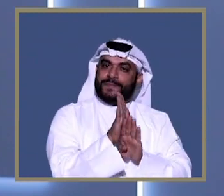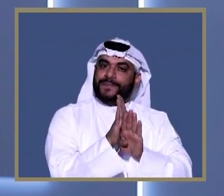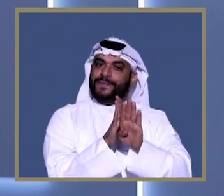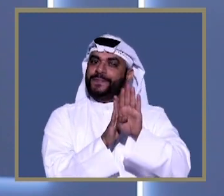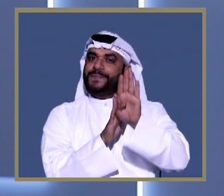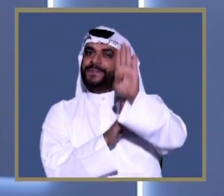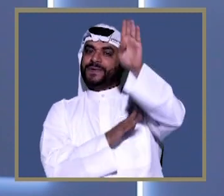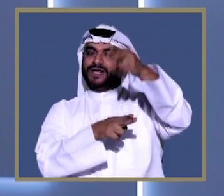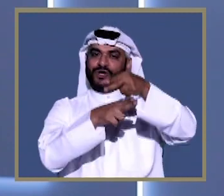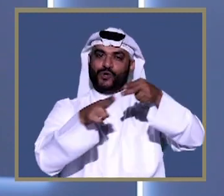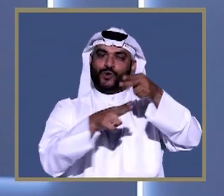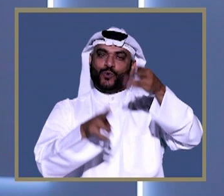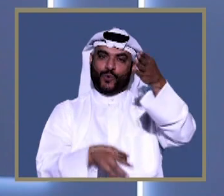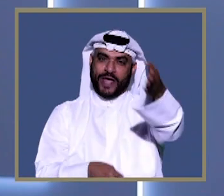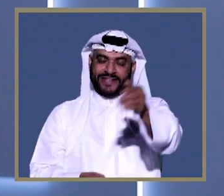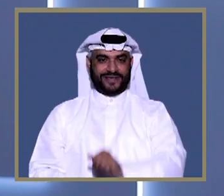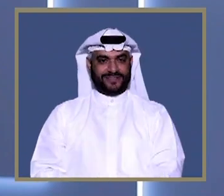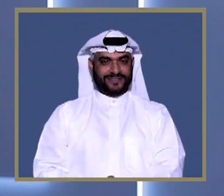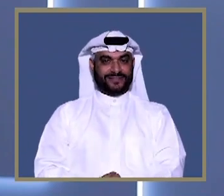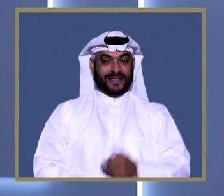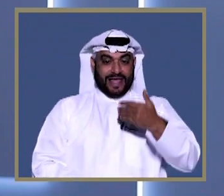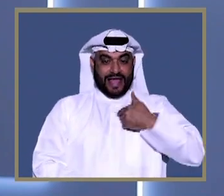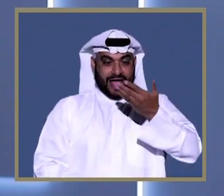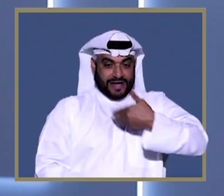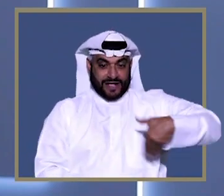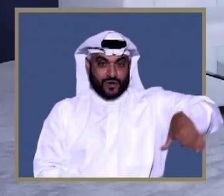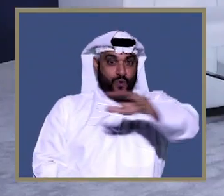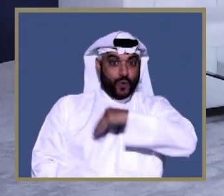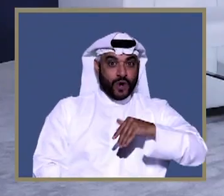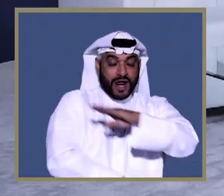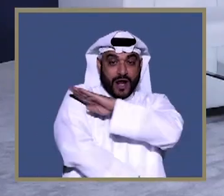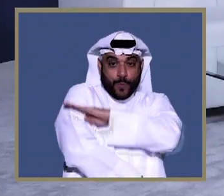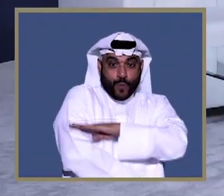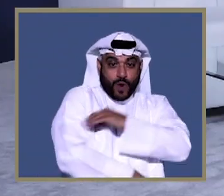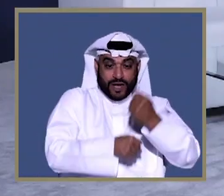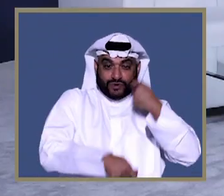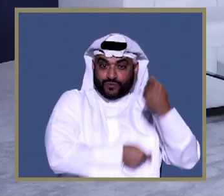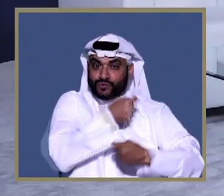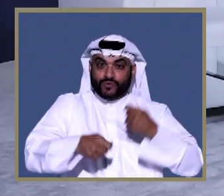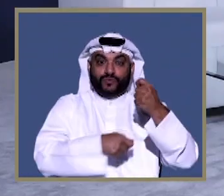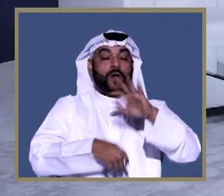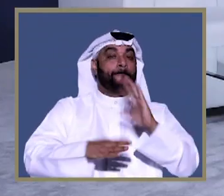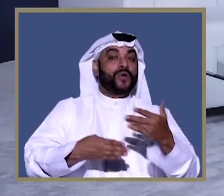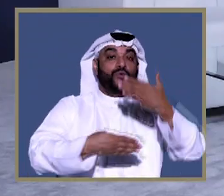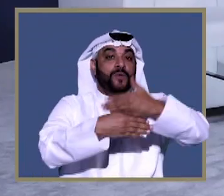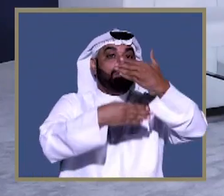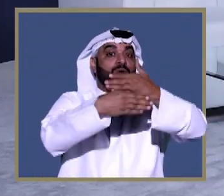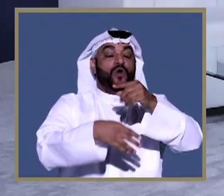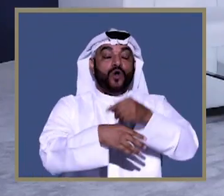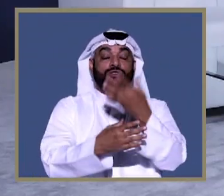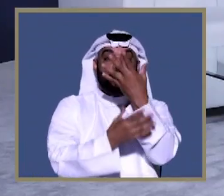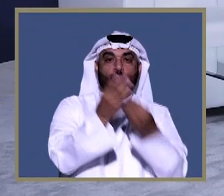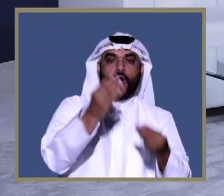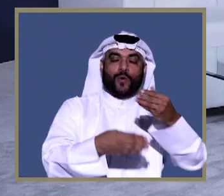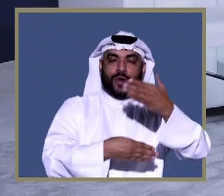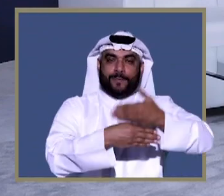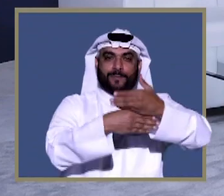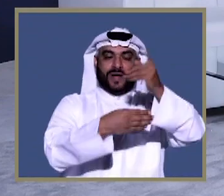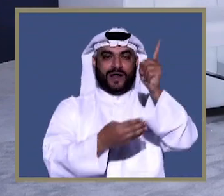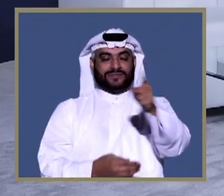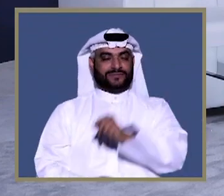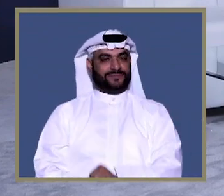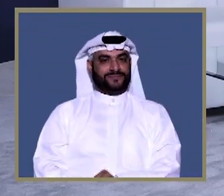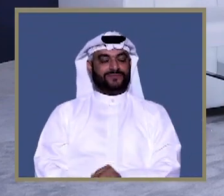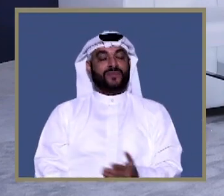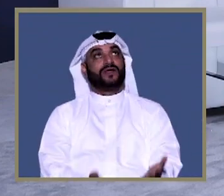والتطور للكويت، لأن ما يبنيها إلا عيالها ولا يخاف